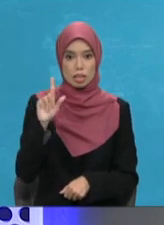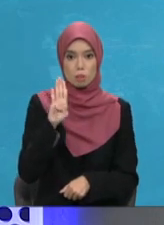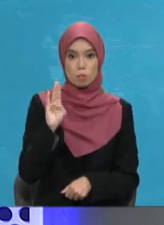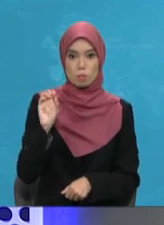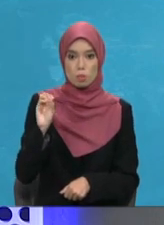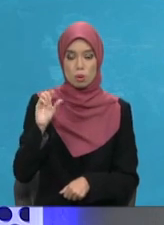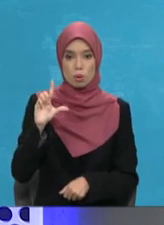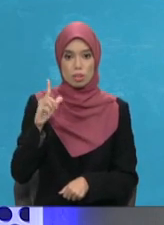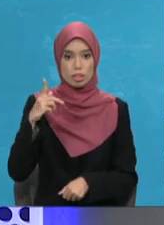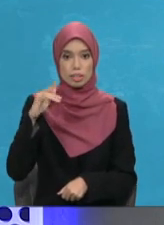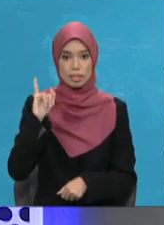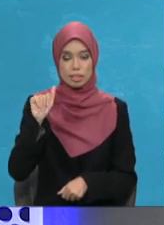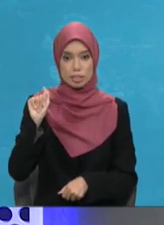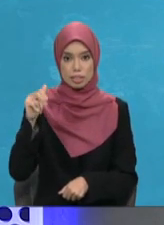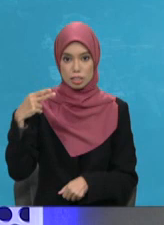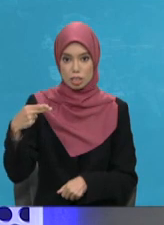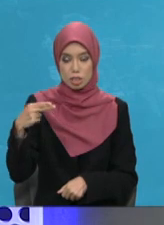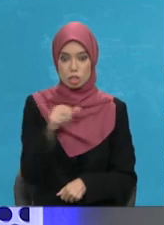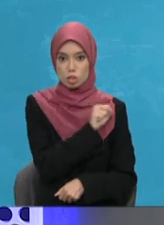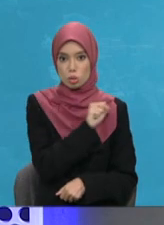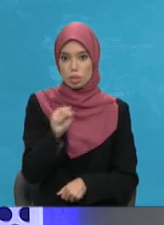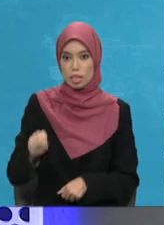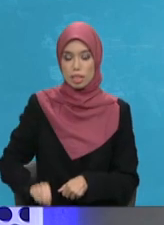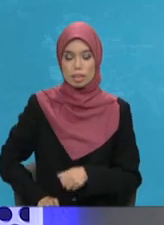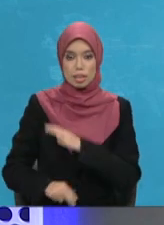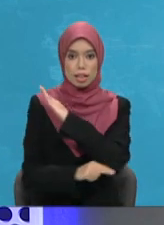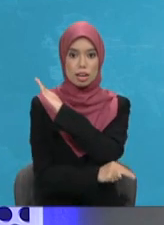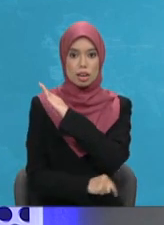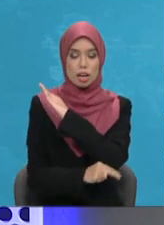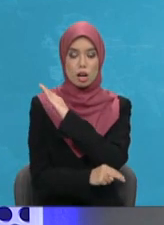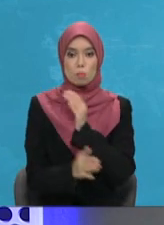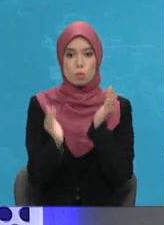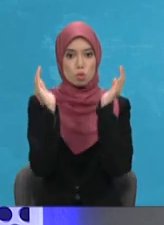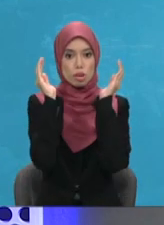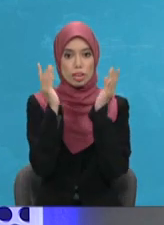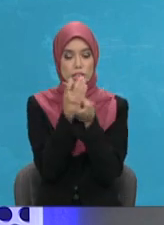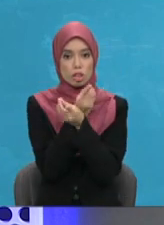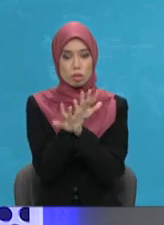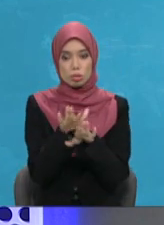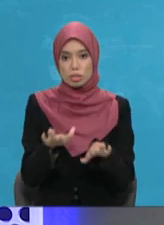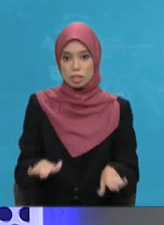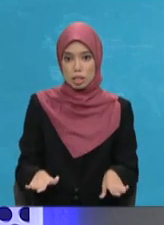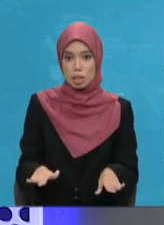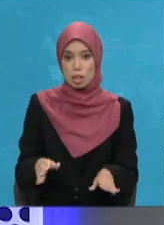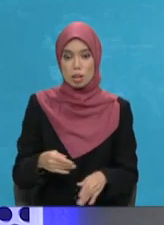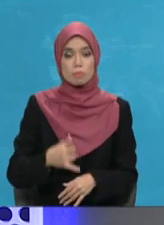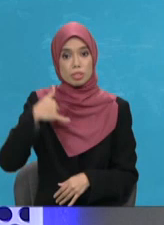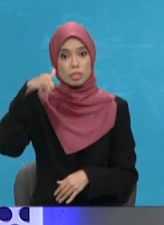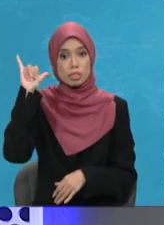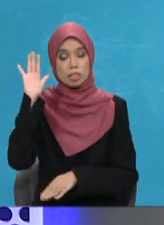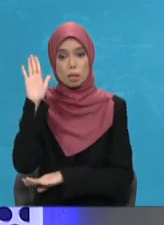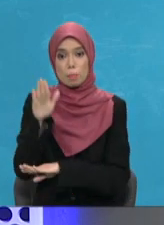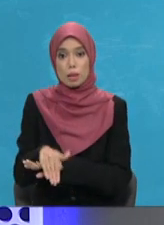Sultan Haji Omar Ali Saifudin Sultan dan yang dipertuan negara Brunei Darussalam semalam berangkat